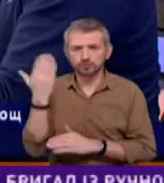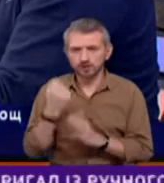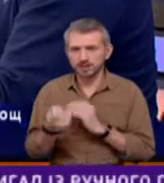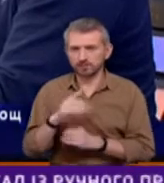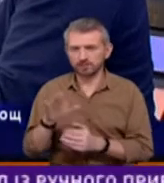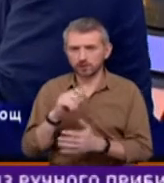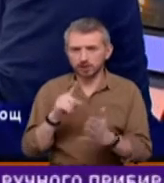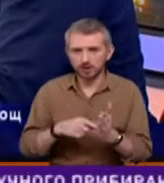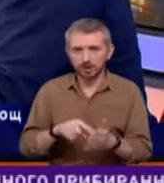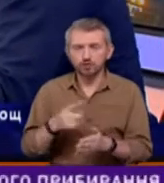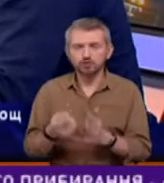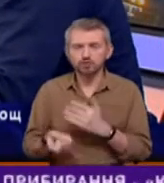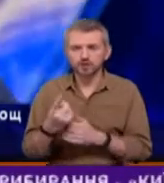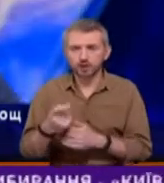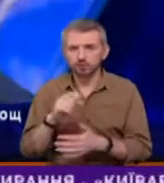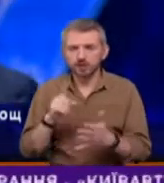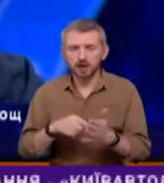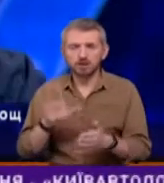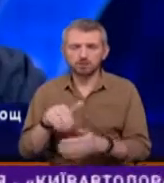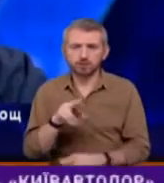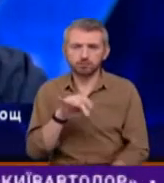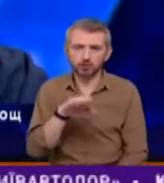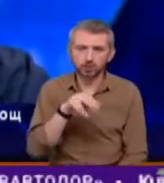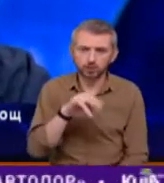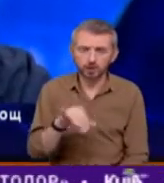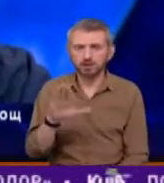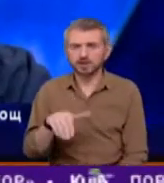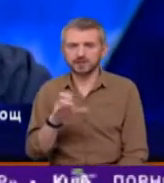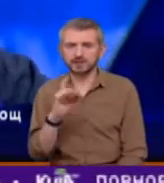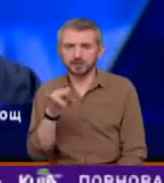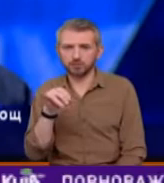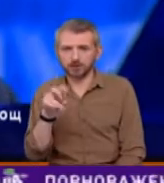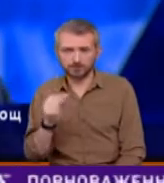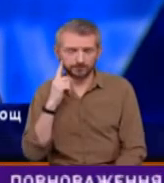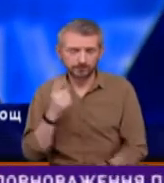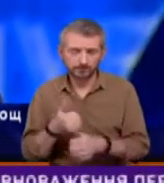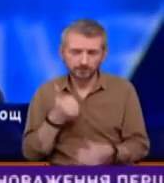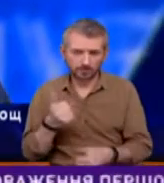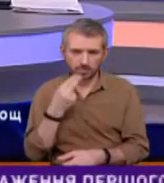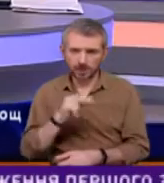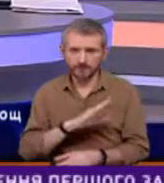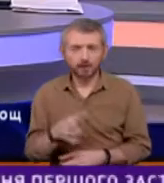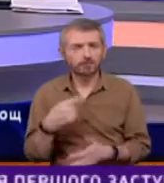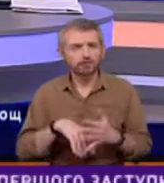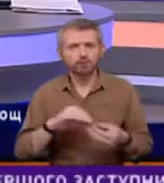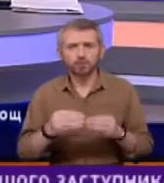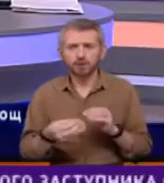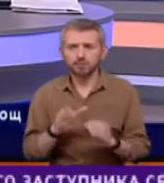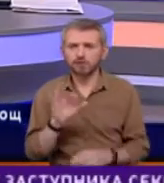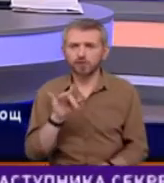Романа Скрипина, після «Притули»? Тому тут є просто неефективність, просто недалекість і... А в чому проблема з